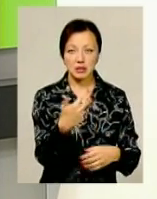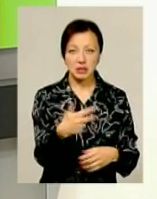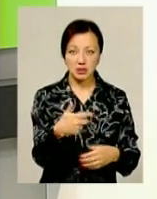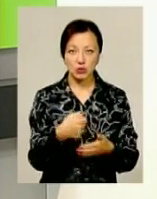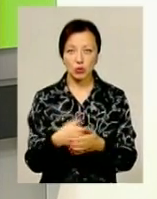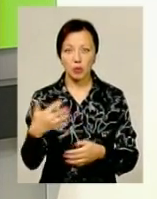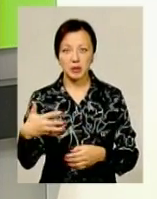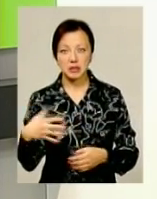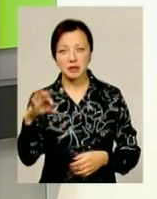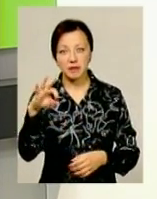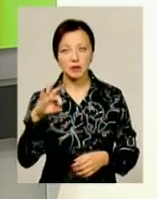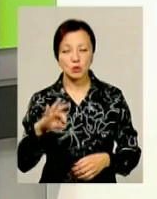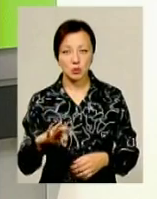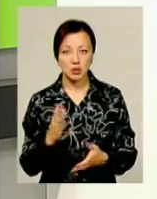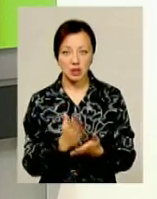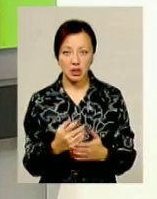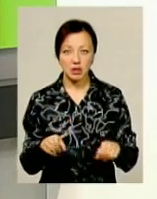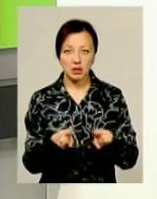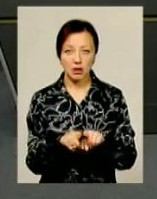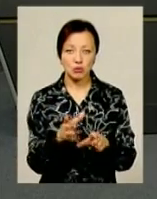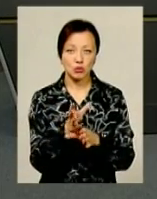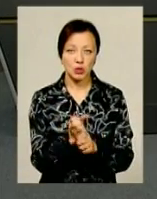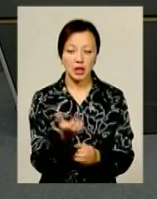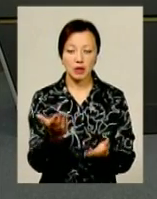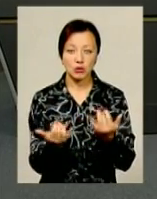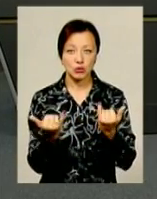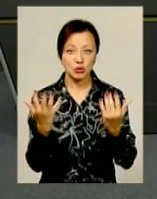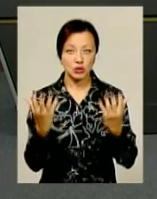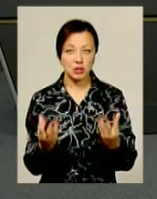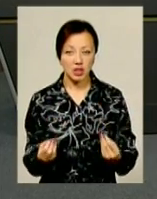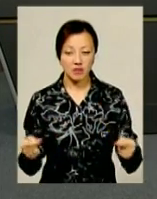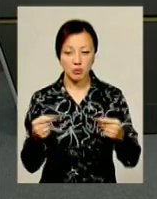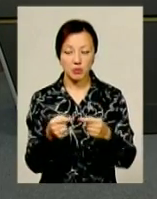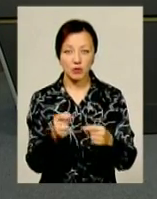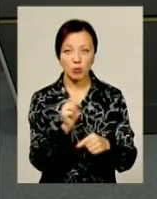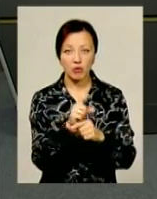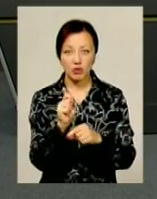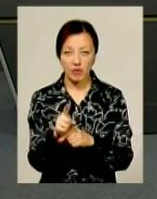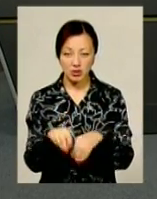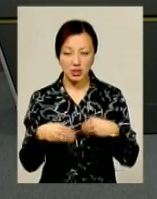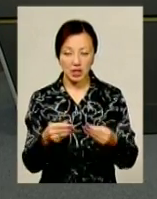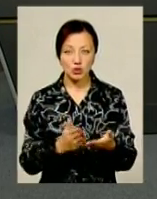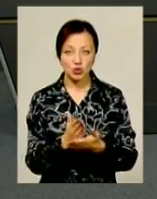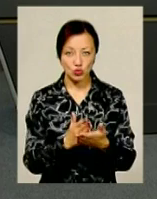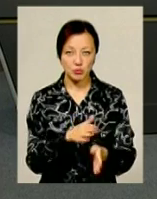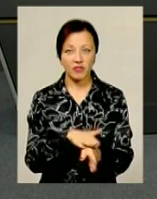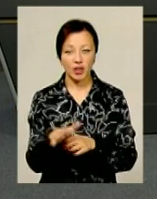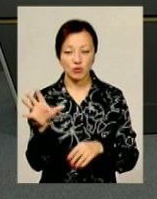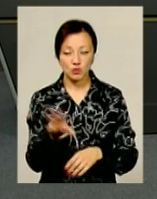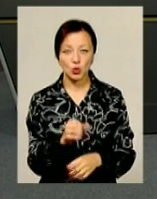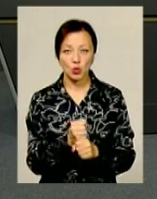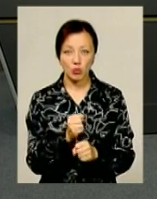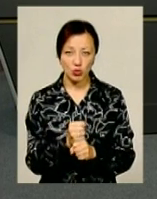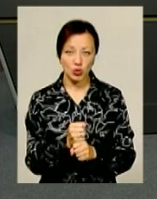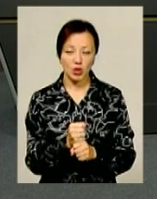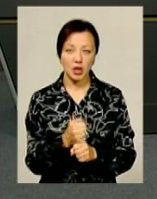навіть до 50% є так, що скоротили. Якщо на сьогоднішній день, відповідно до тих повноважень, які надані службі, щоб виконати цю всю роботу,